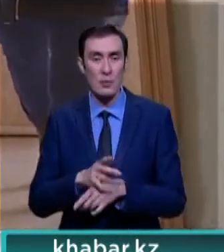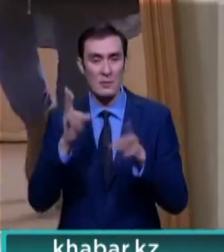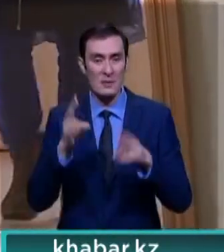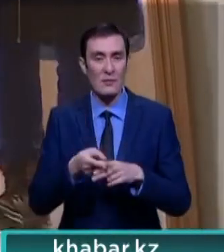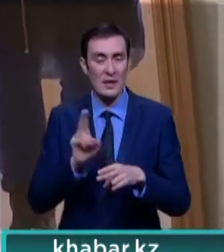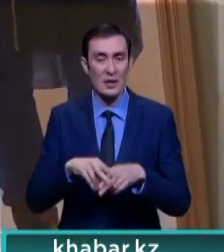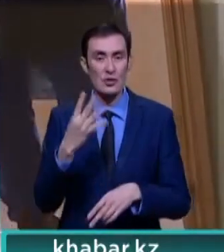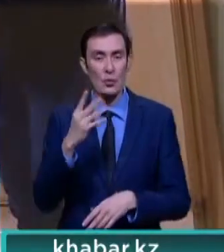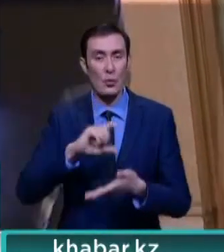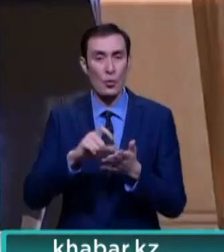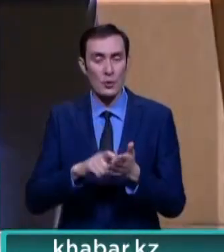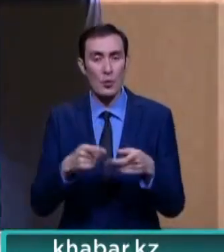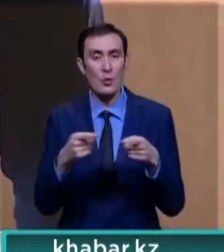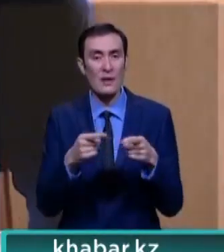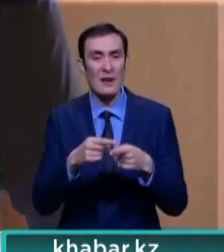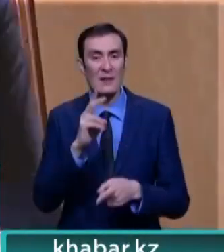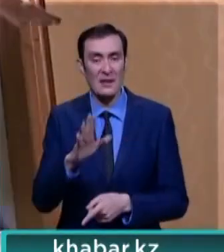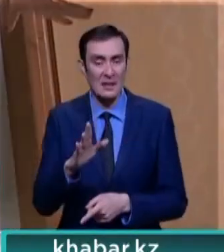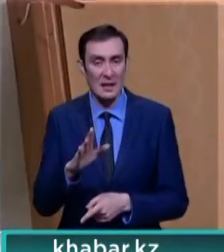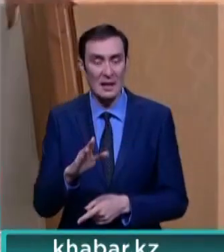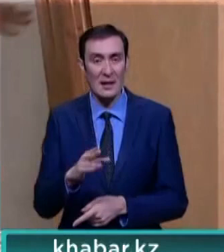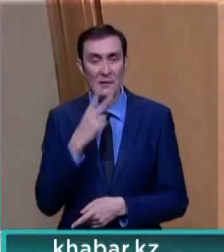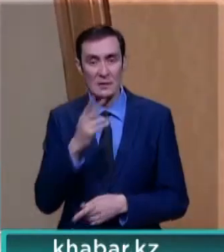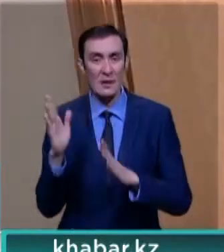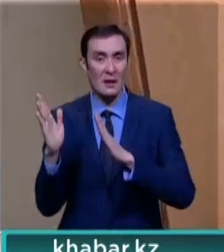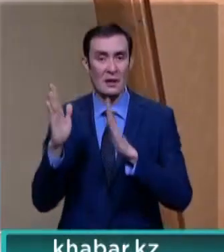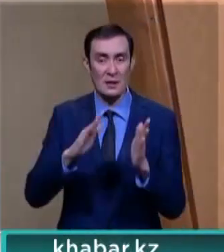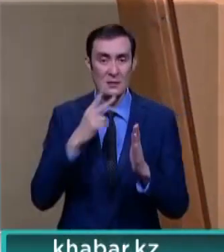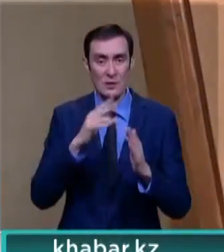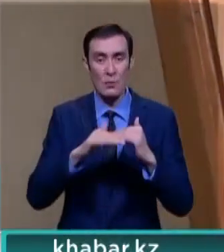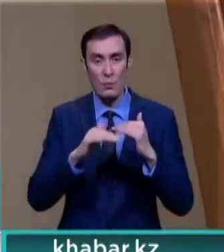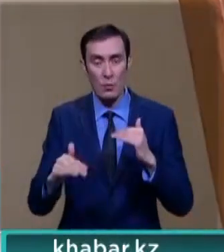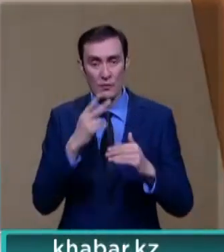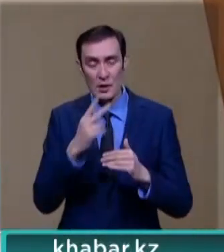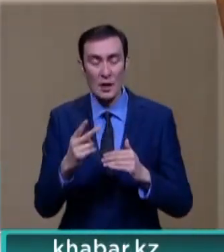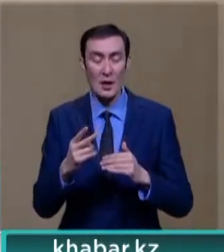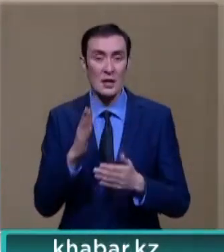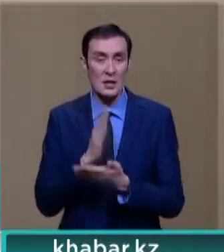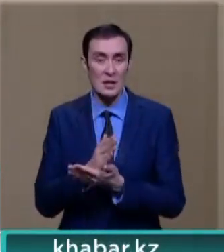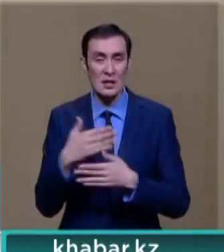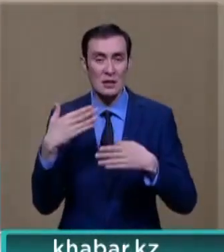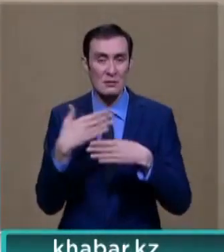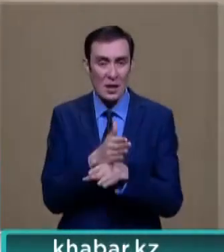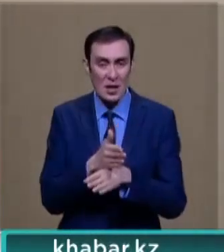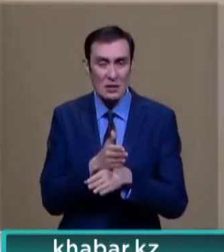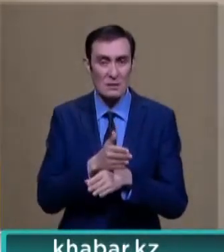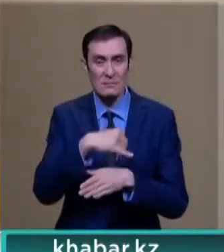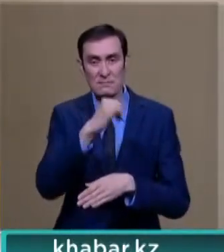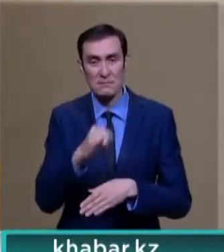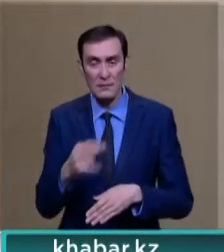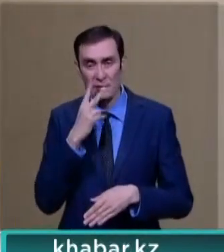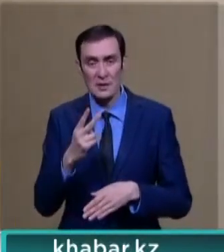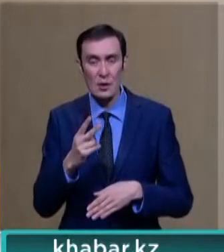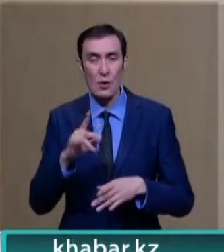доме эта четырехкомнатная угловая квартира. Здесь заметно наклонился даже пол. Самые широкие трещины, покосившиеся